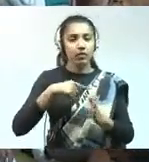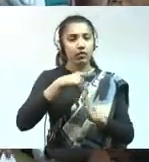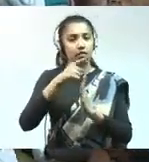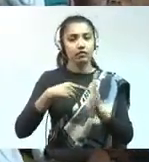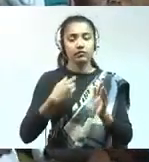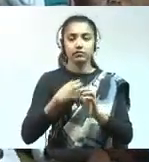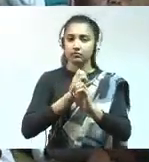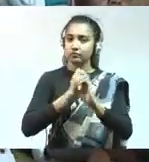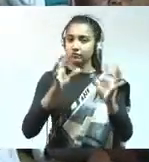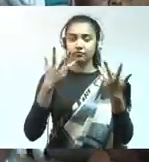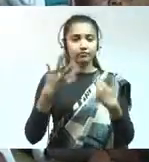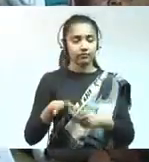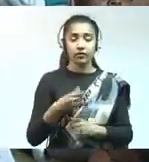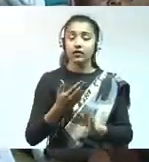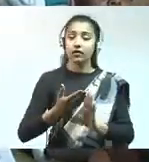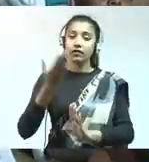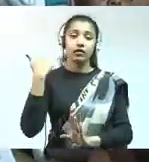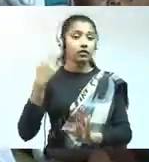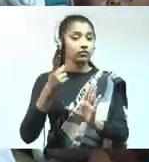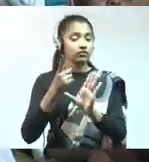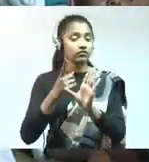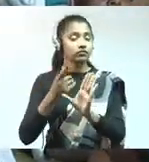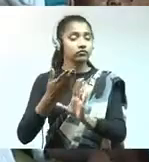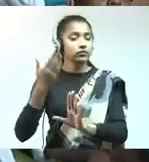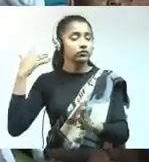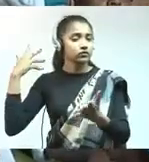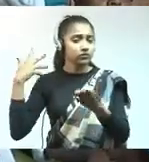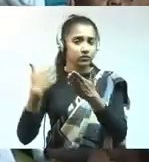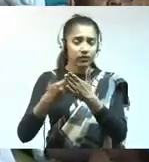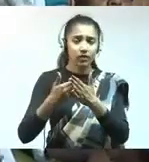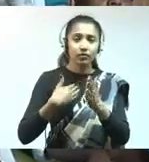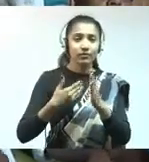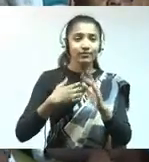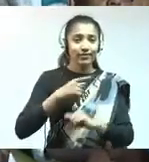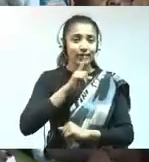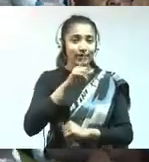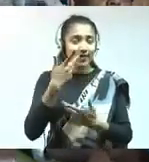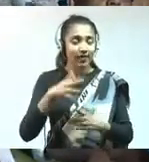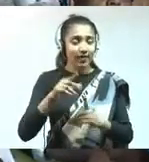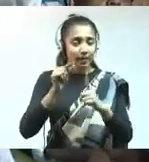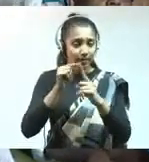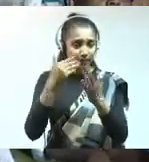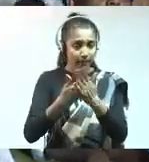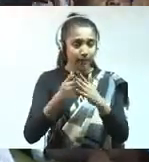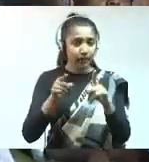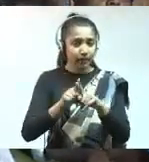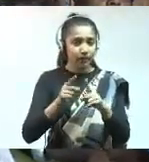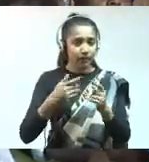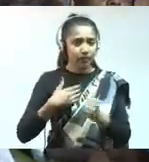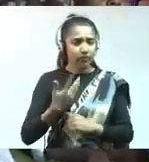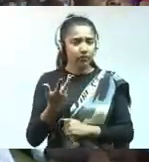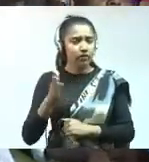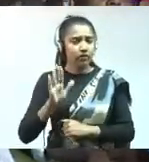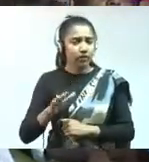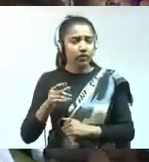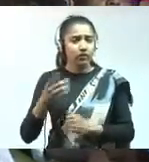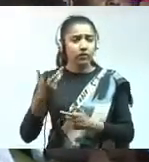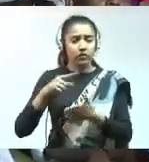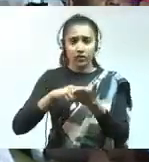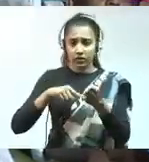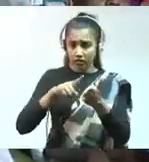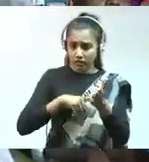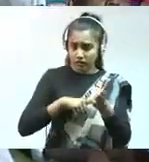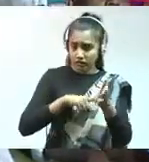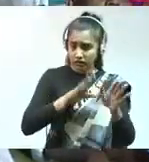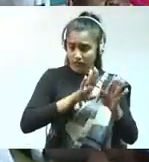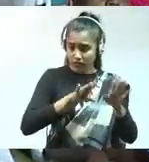තිබෙනවා. පසුගිය කාලය පුරාම අපගේ ඉහත ප්‍රතිපත්ති වගේම මතවුණු සෑම දේශපාලන ආර්ථික